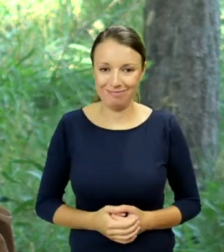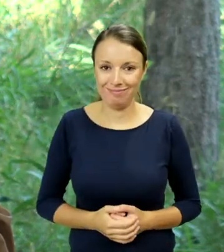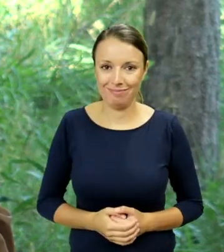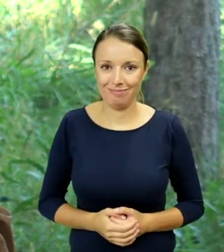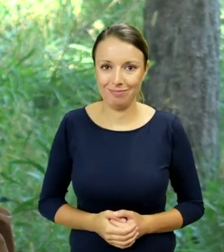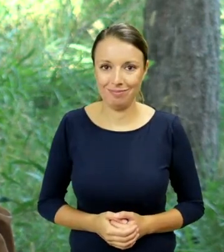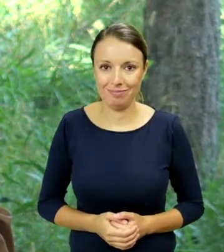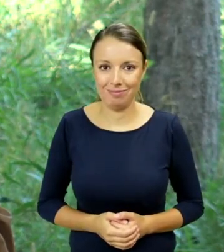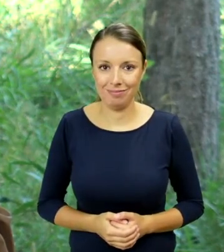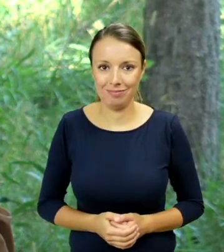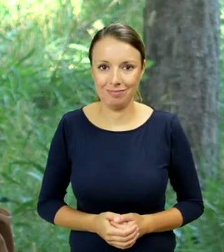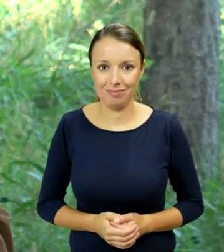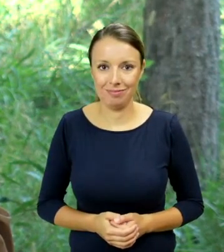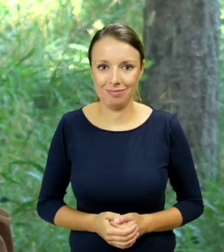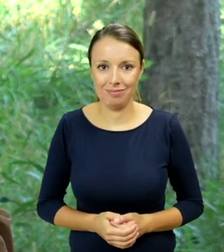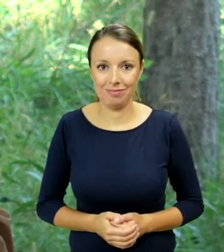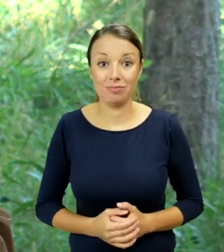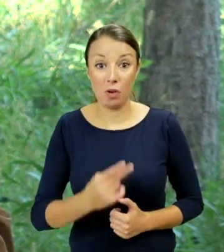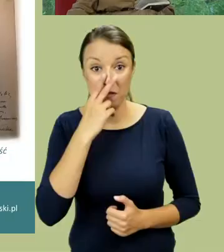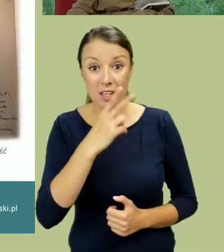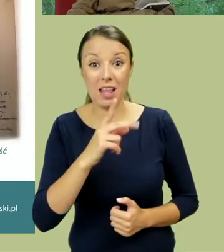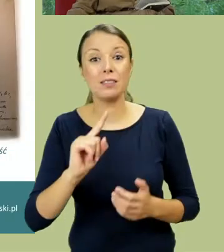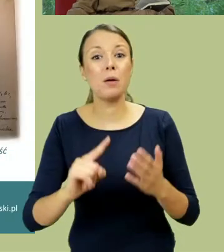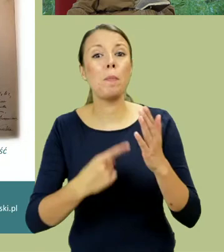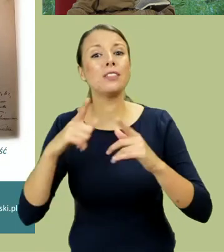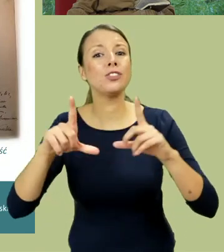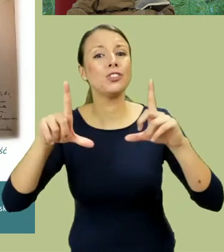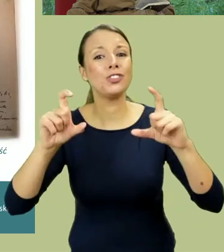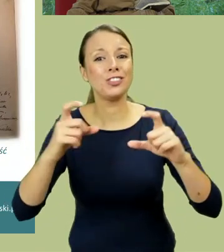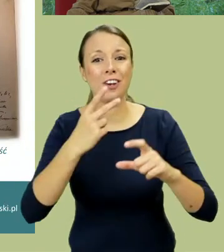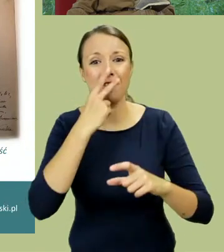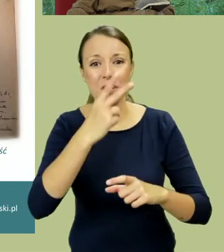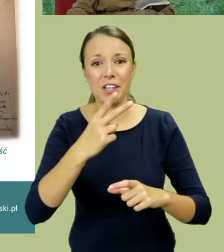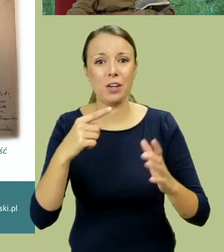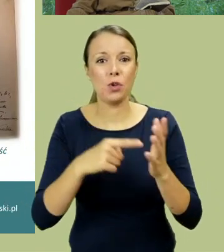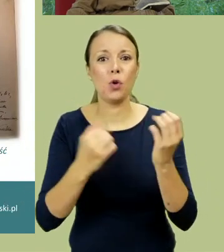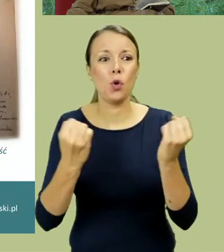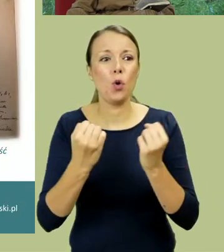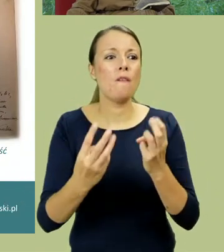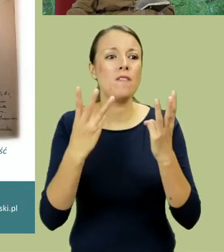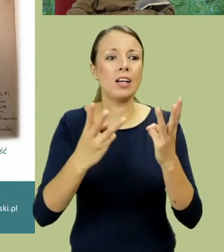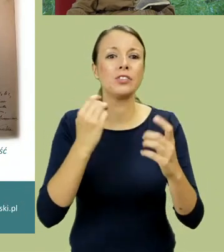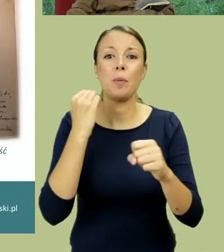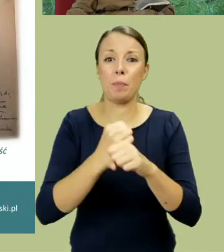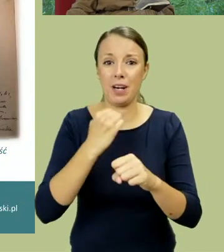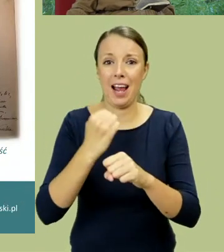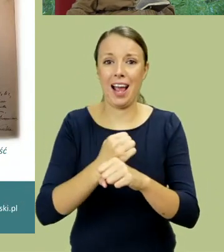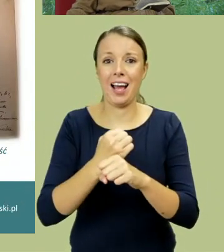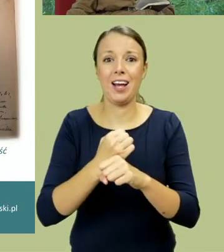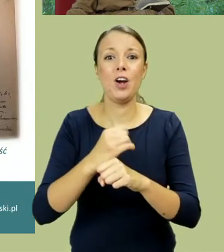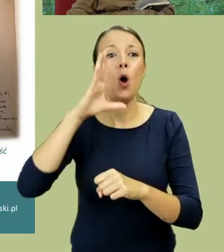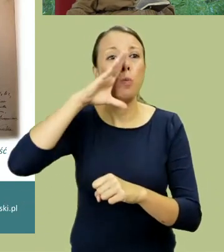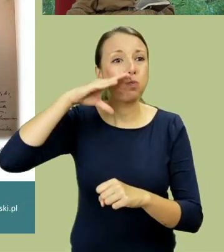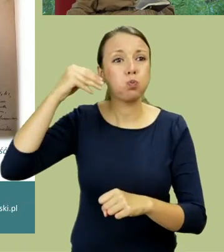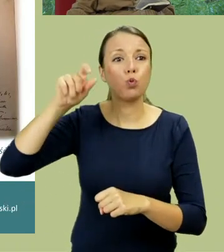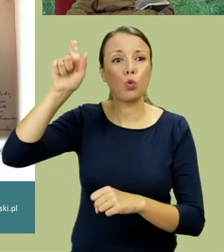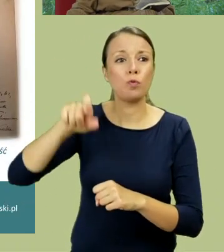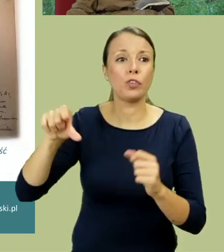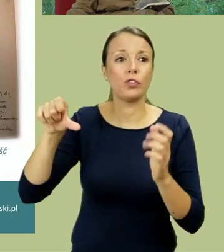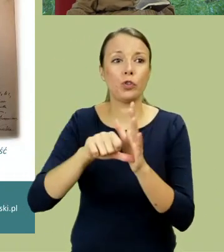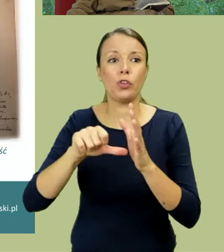na pierwszym zdjęciu widzą Państwo jedną z najważniejszych prac Józefa Piłsudskiego, rok